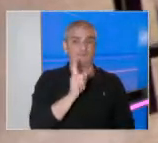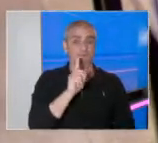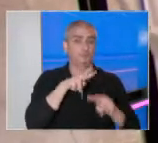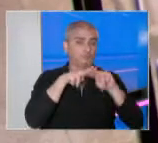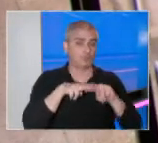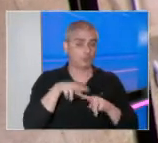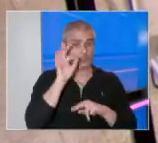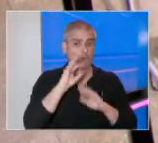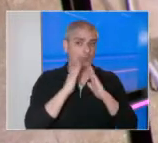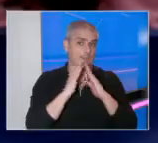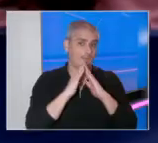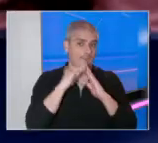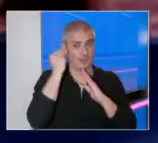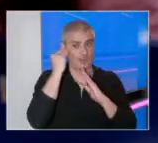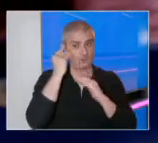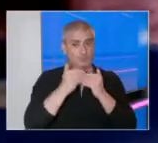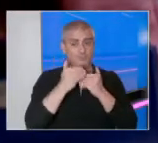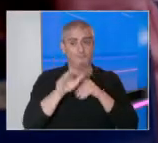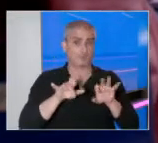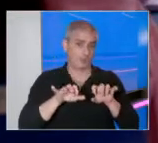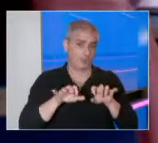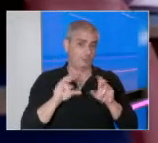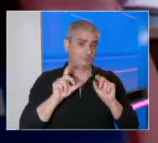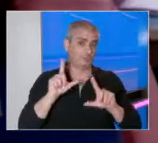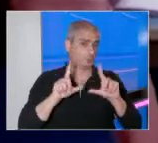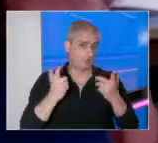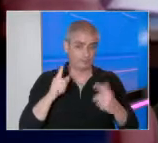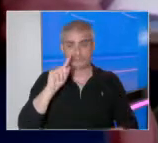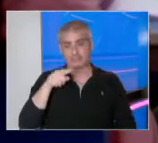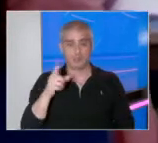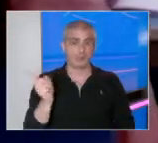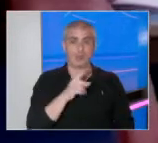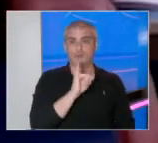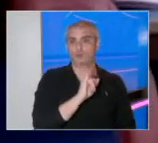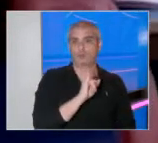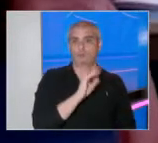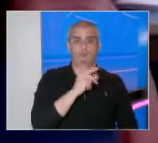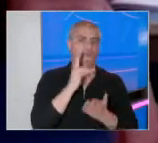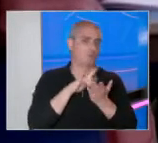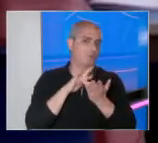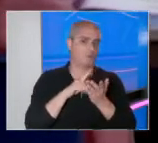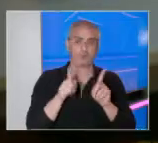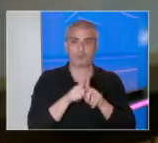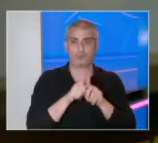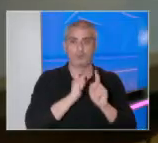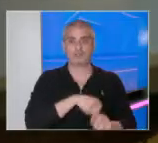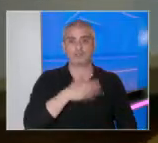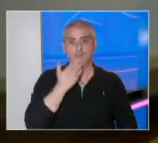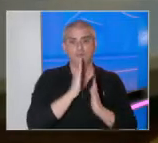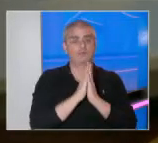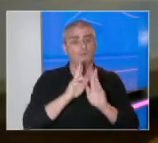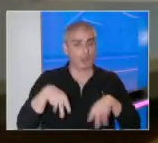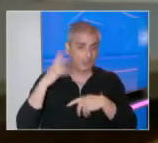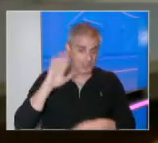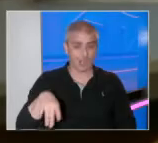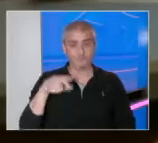שישארו עדיין בבתים ללימודים מרחוק באמצעות הזום הם ז'-י'. יש רשויות כמו עיריית ירושלים שמבקשים להחזיר